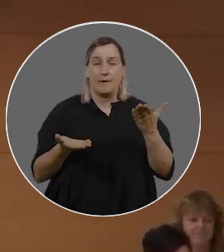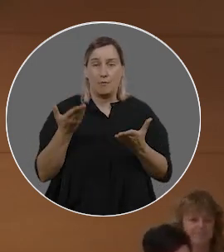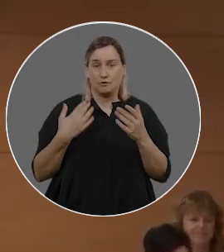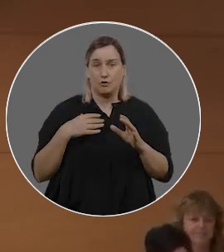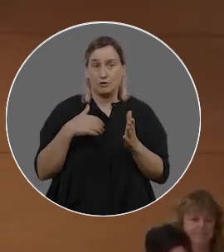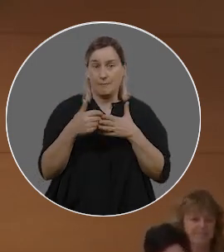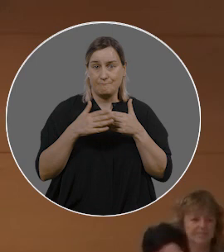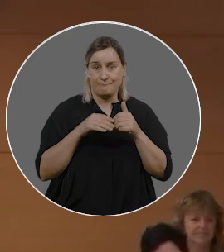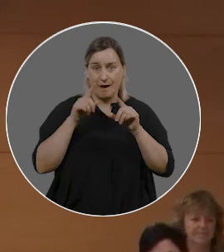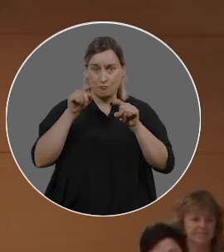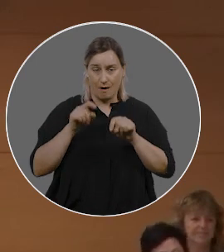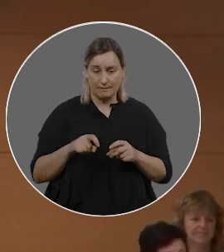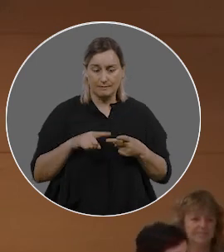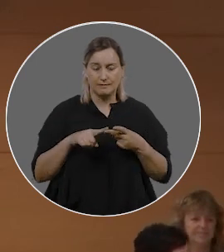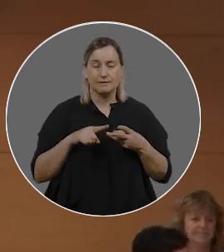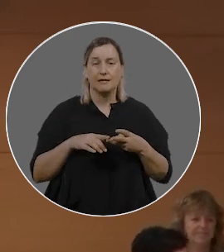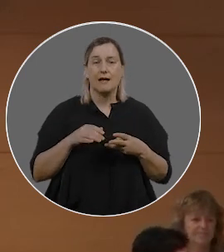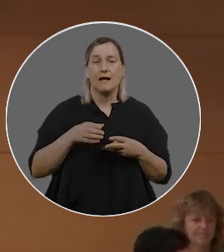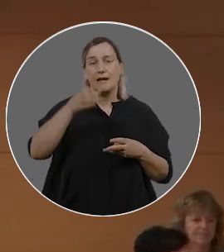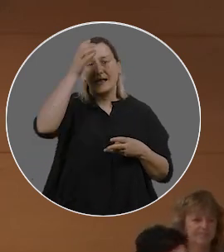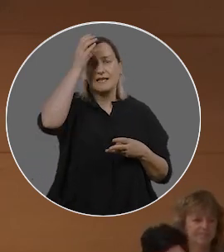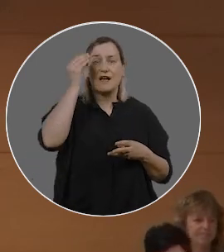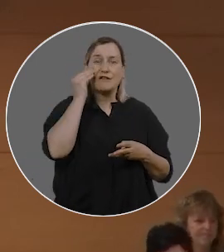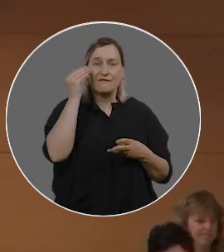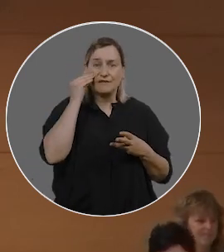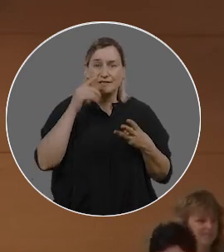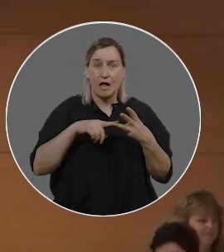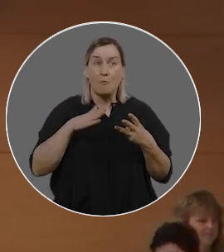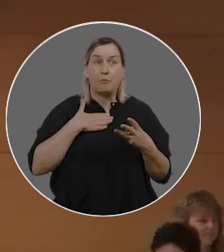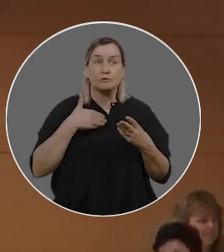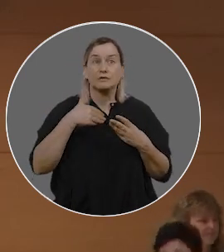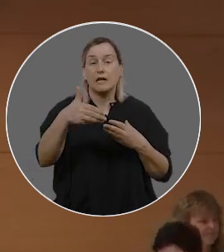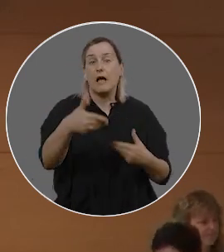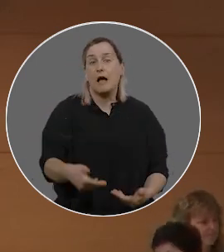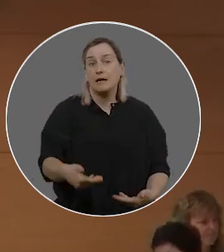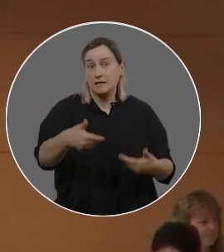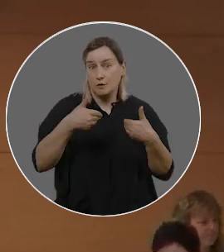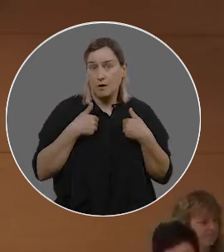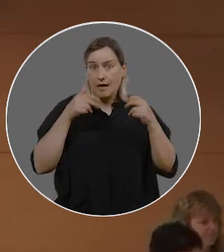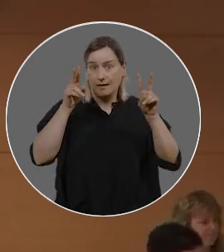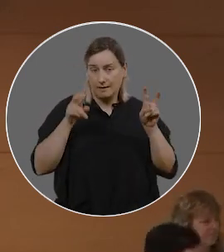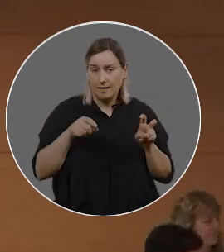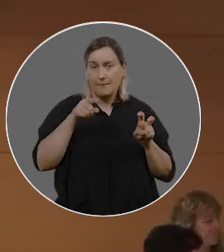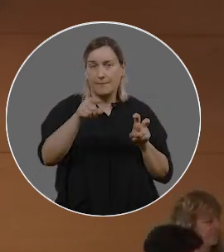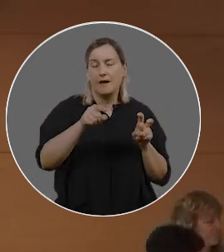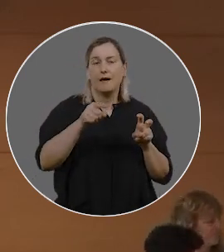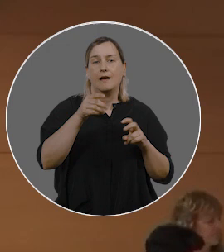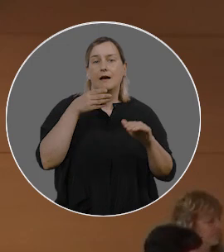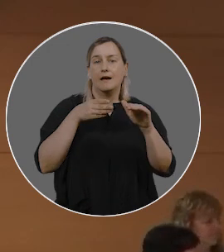manuals, molt important. Que la intel·ligència artificial potser ens ajudarà amb el